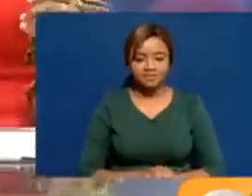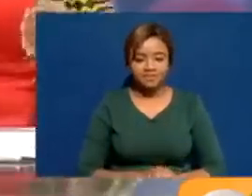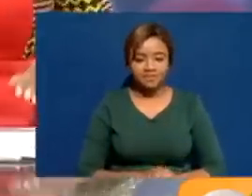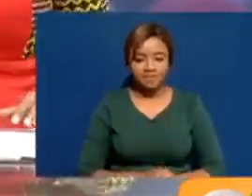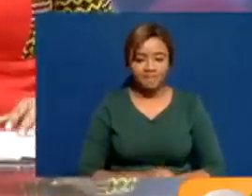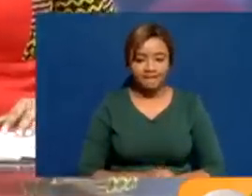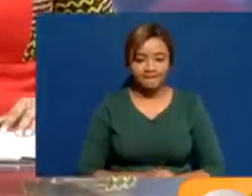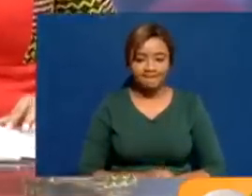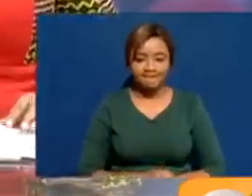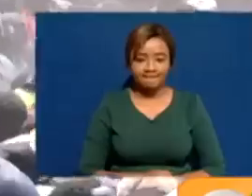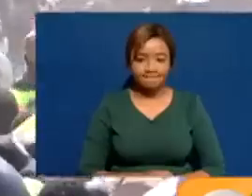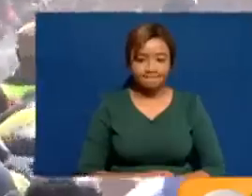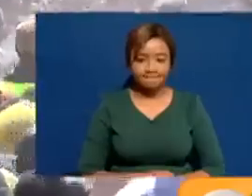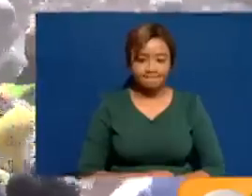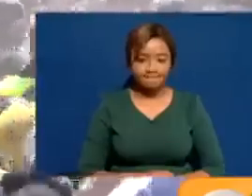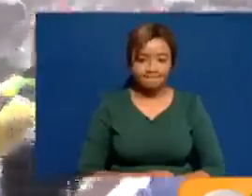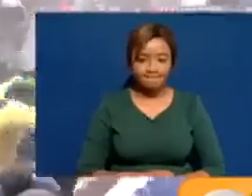zaidi.